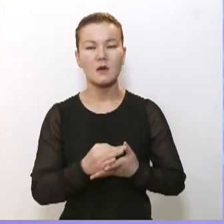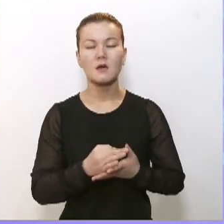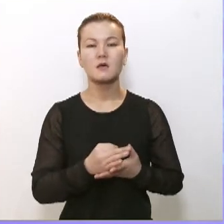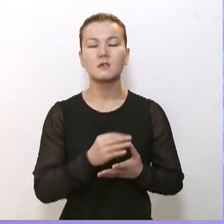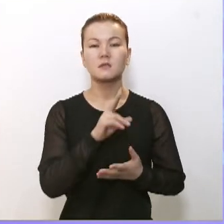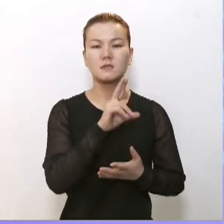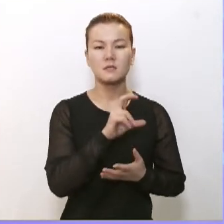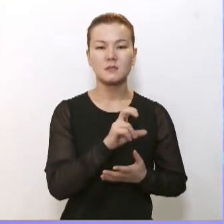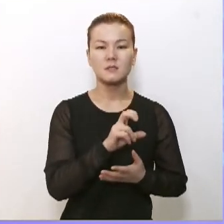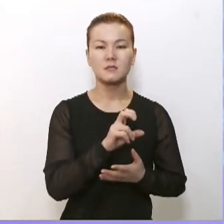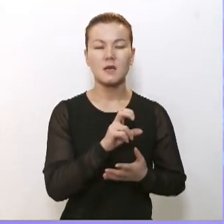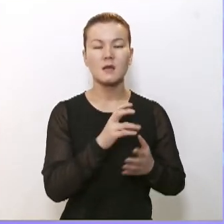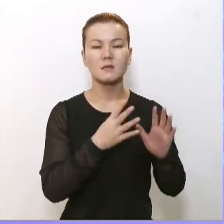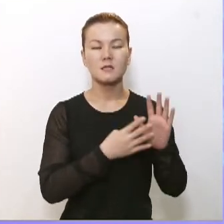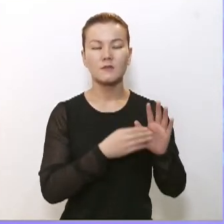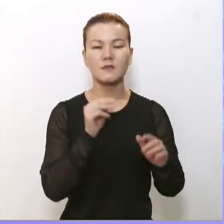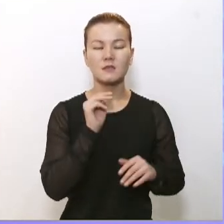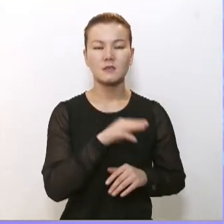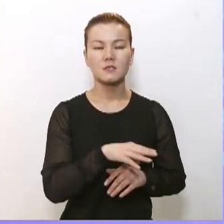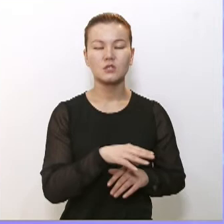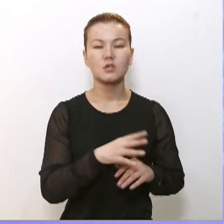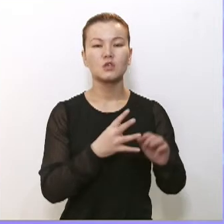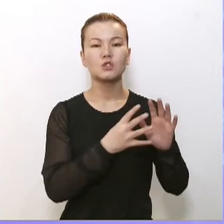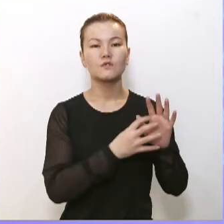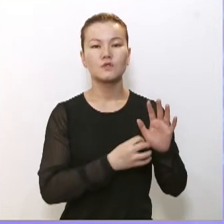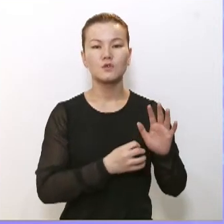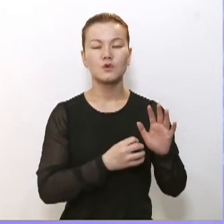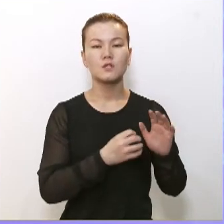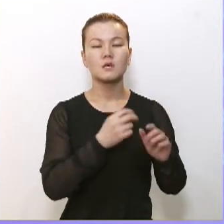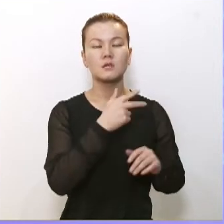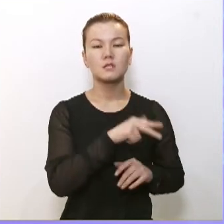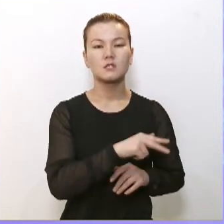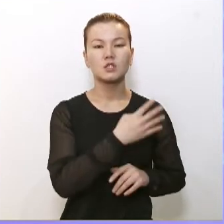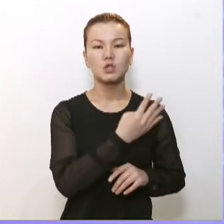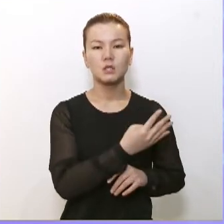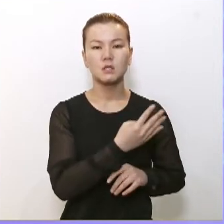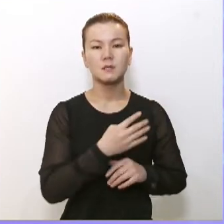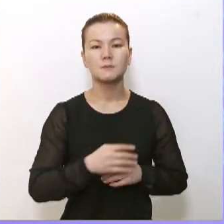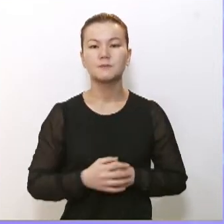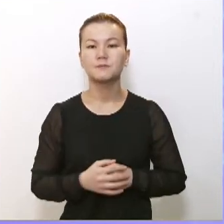309 тысяч девятьсот тридцать четыре